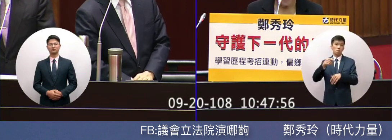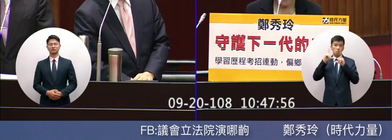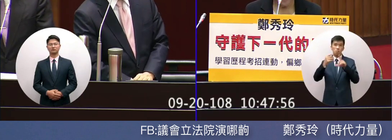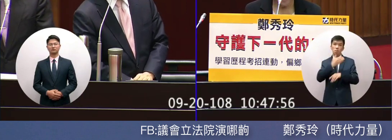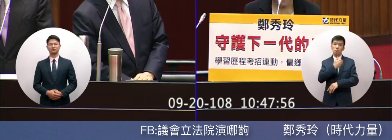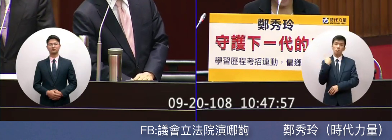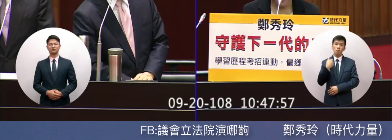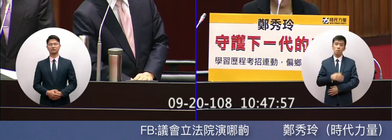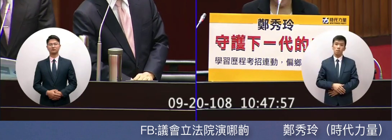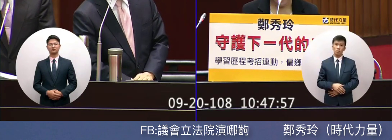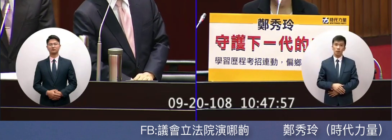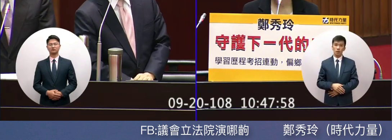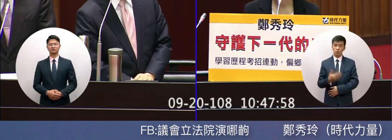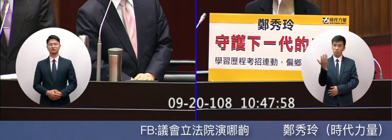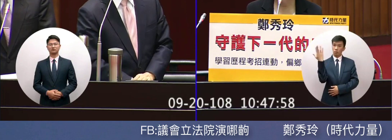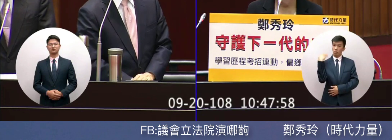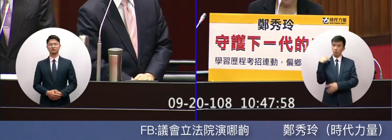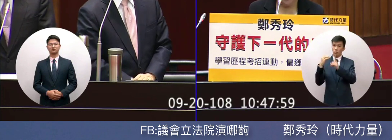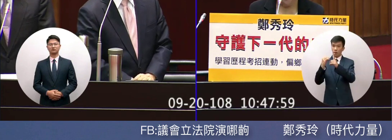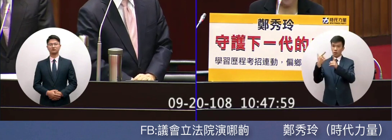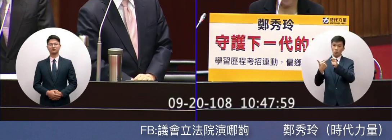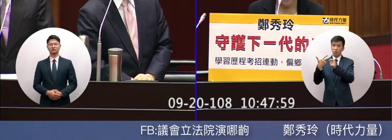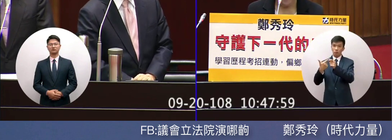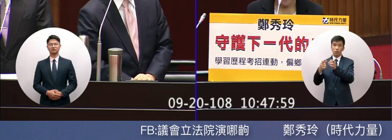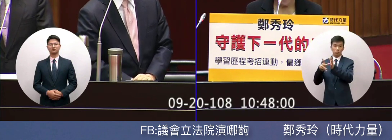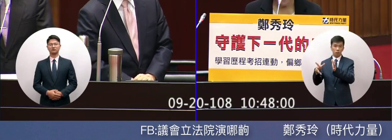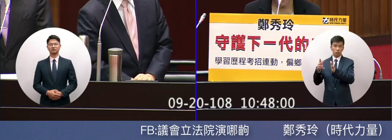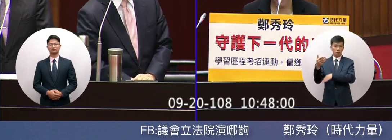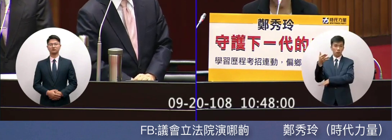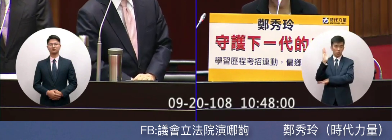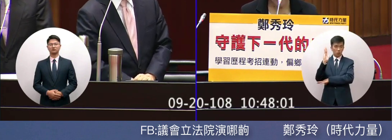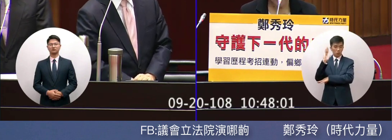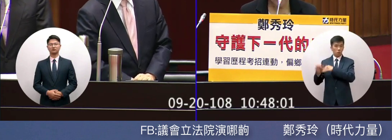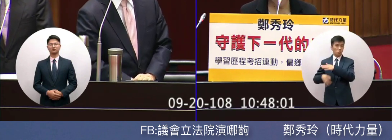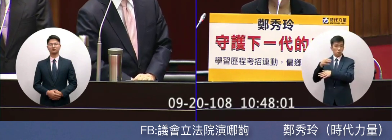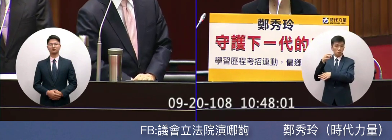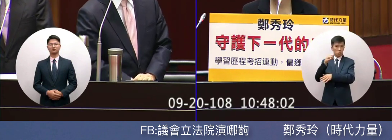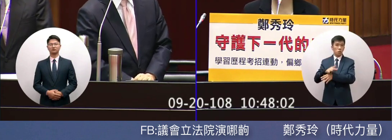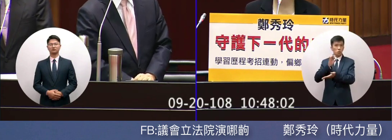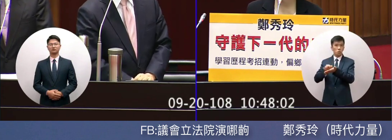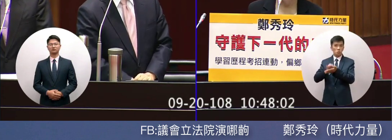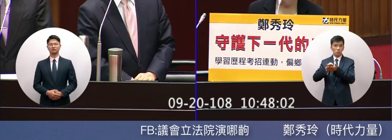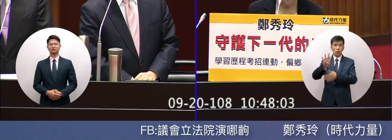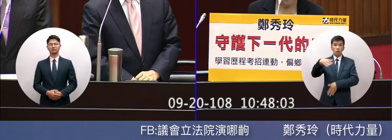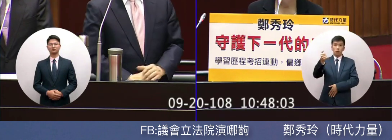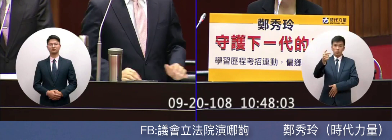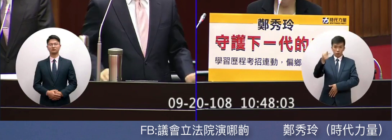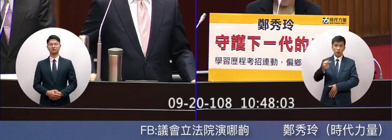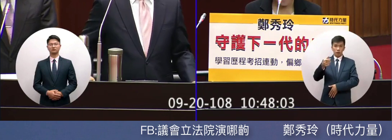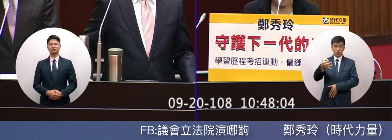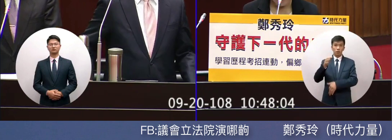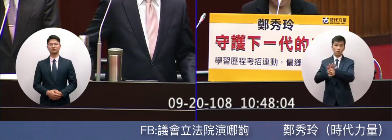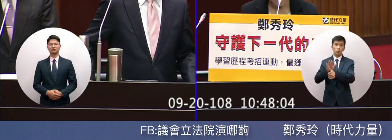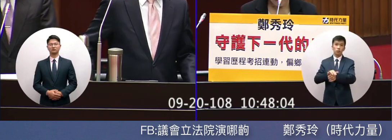从106年度以来，我们的政府已经编了。已经投入了450亿元的经费